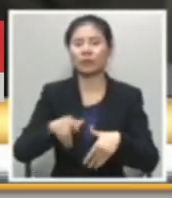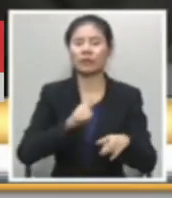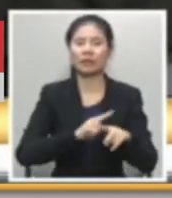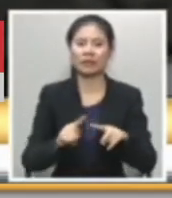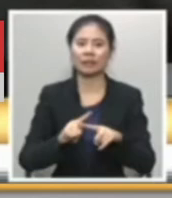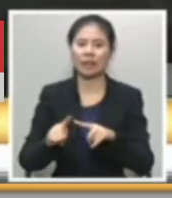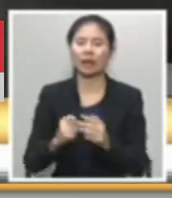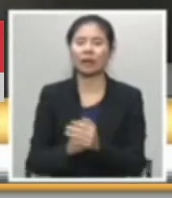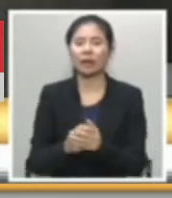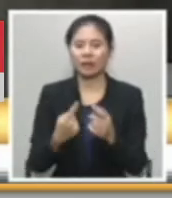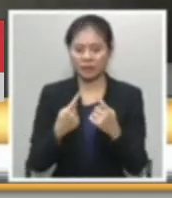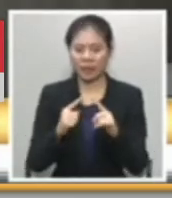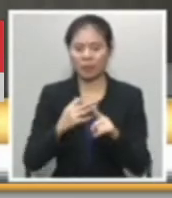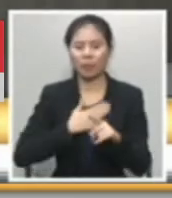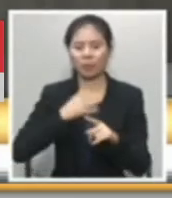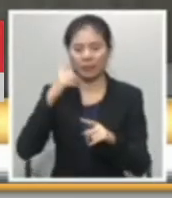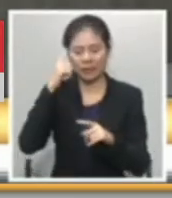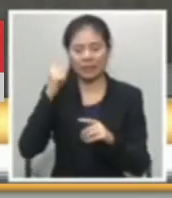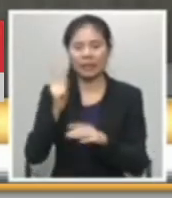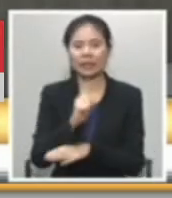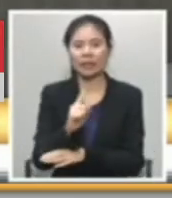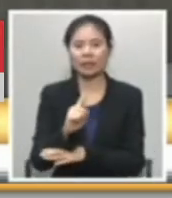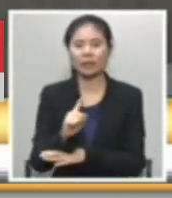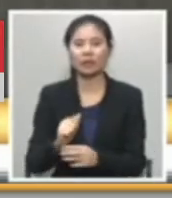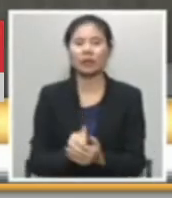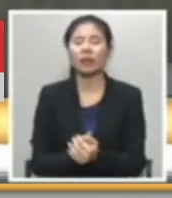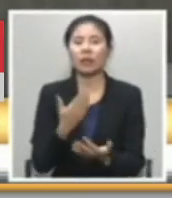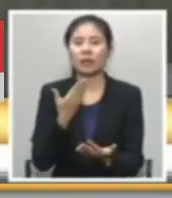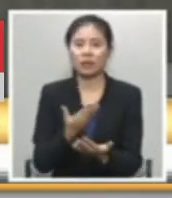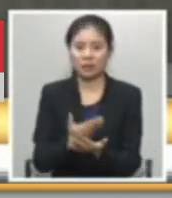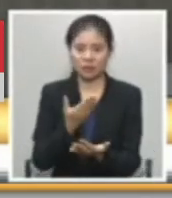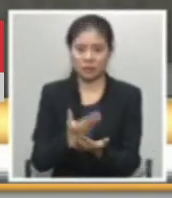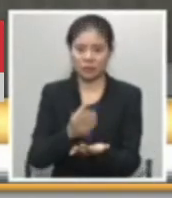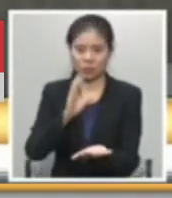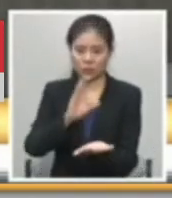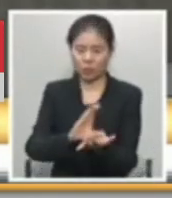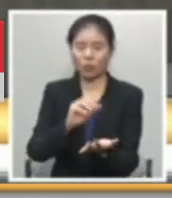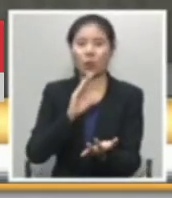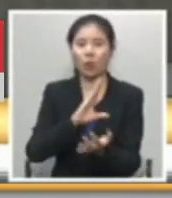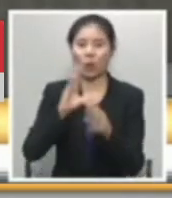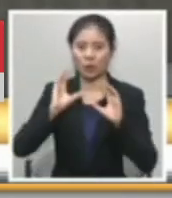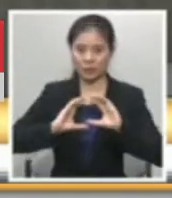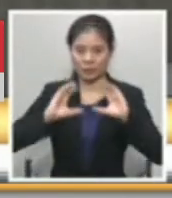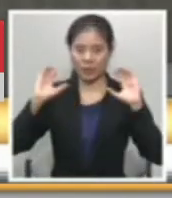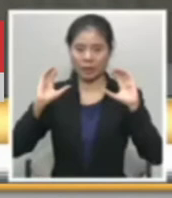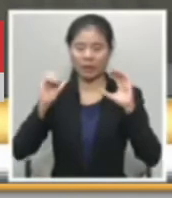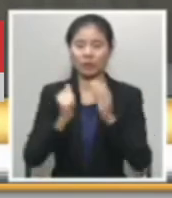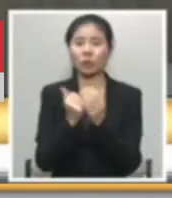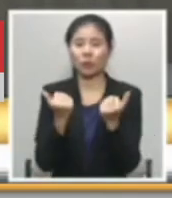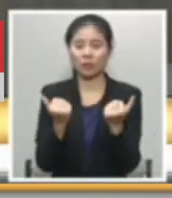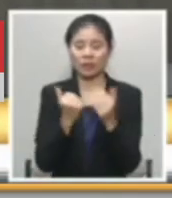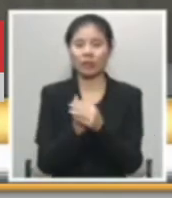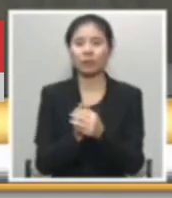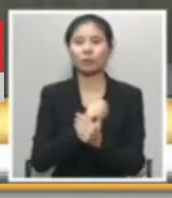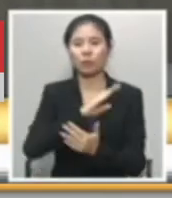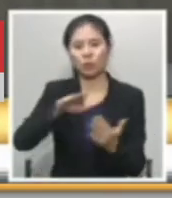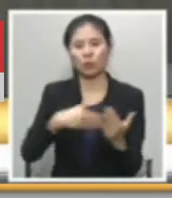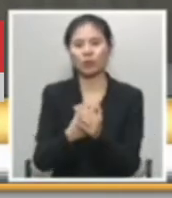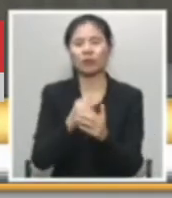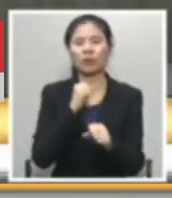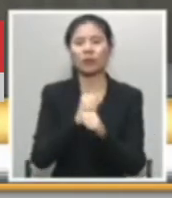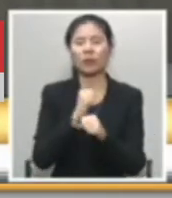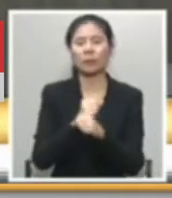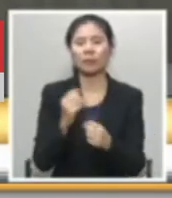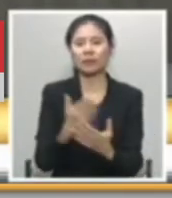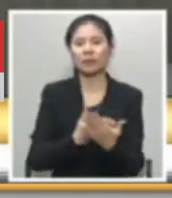คือ 1. การลงทุนภาครัฐซึ่งสภากำลังพิจารณาร่างพระ